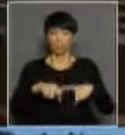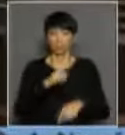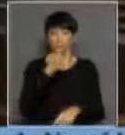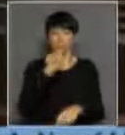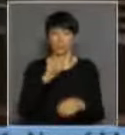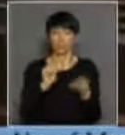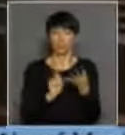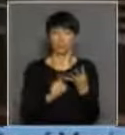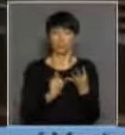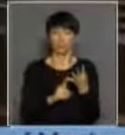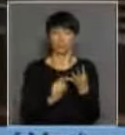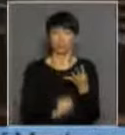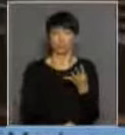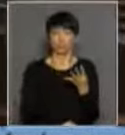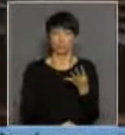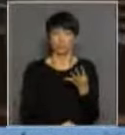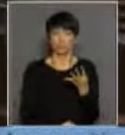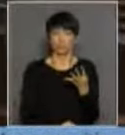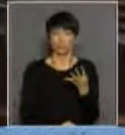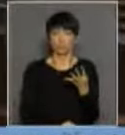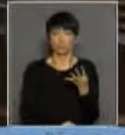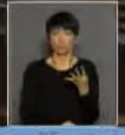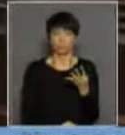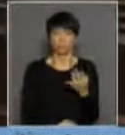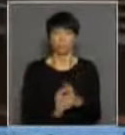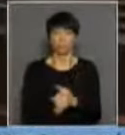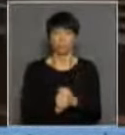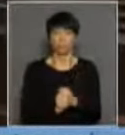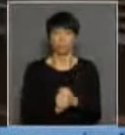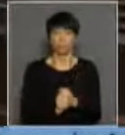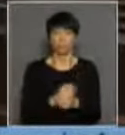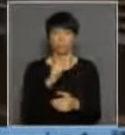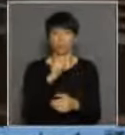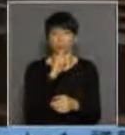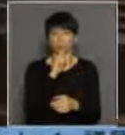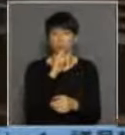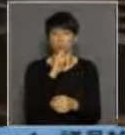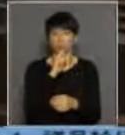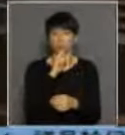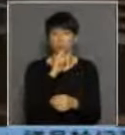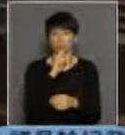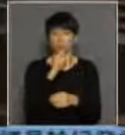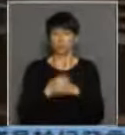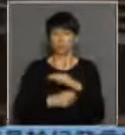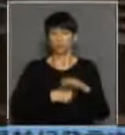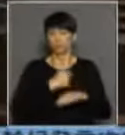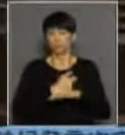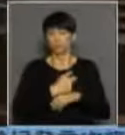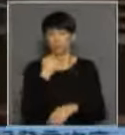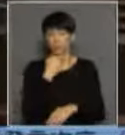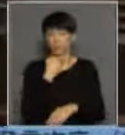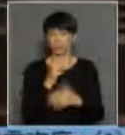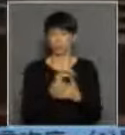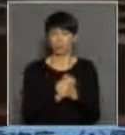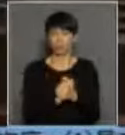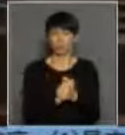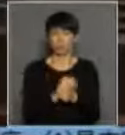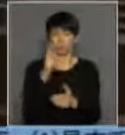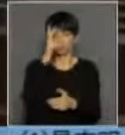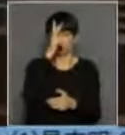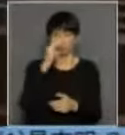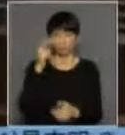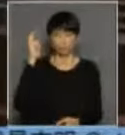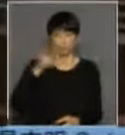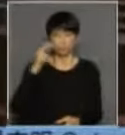四，正如入某一個機構的主席都在公開說，就說政府一向給予很